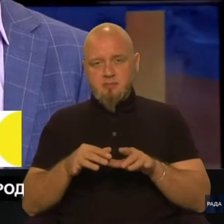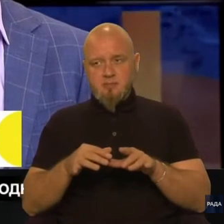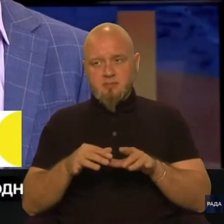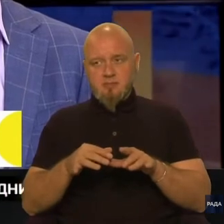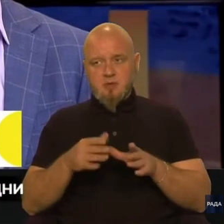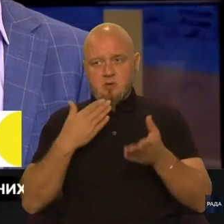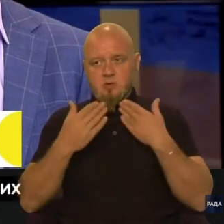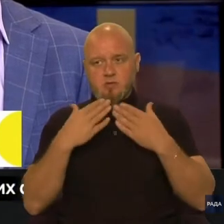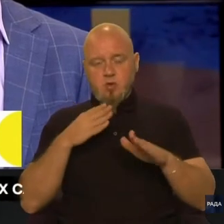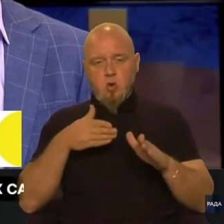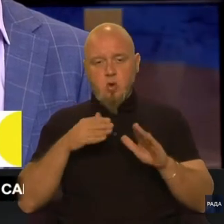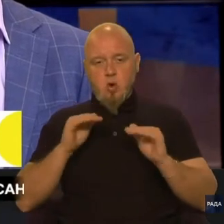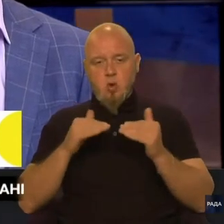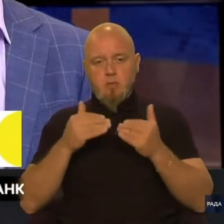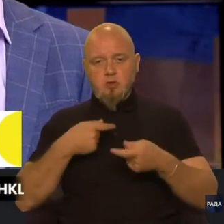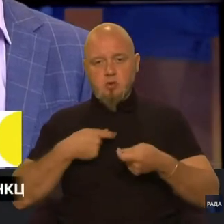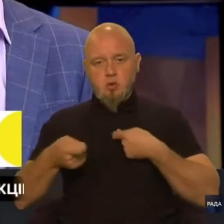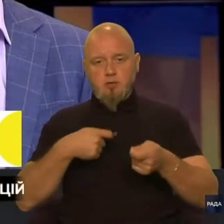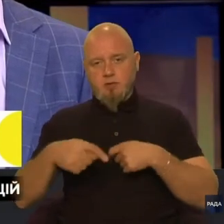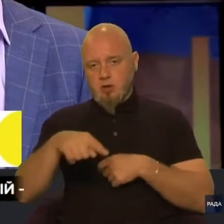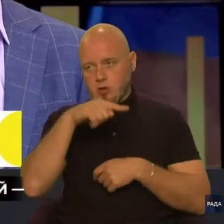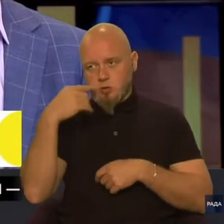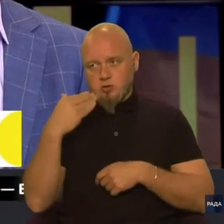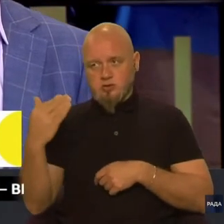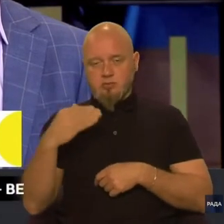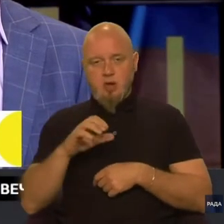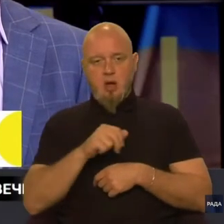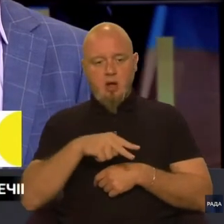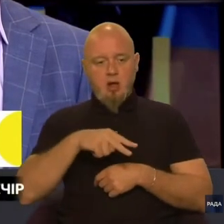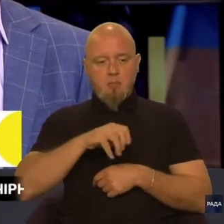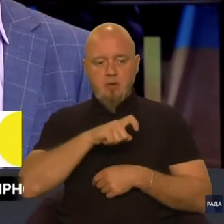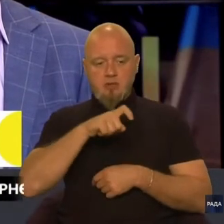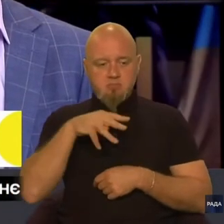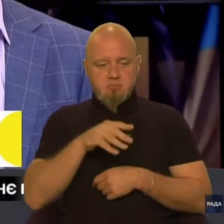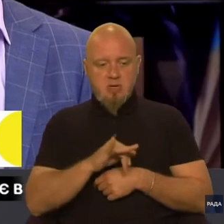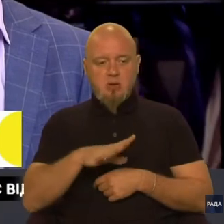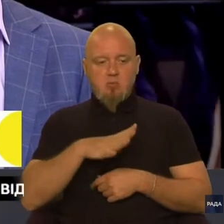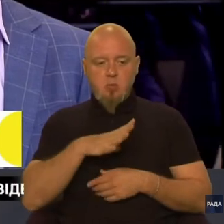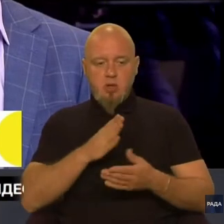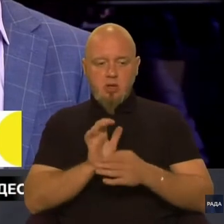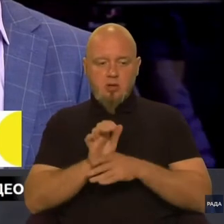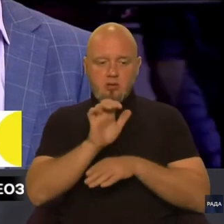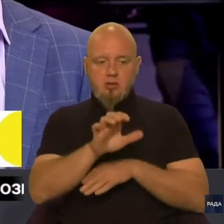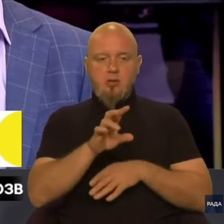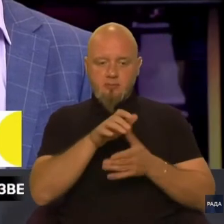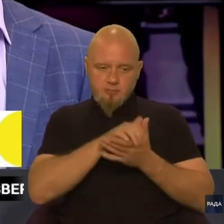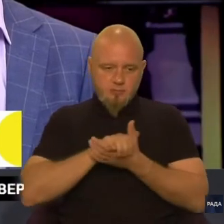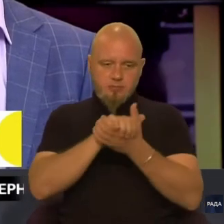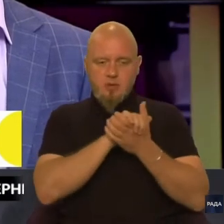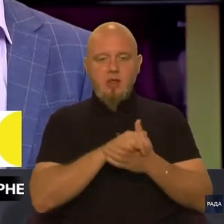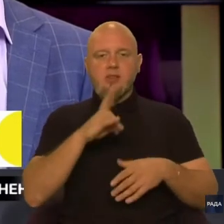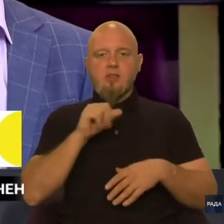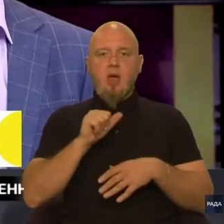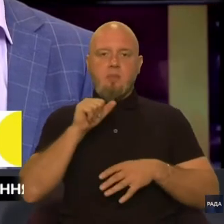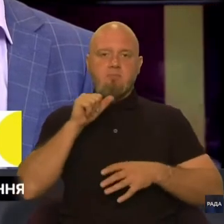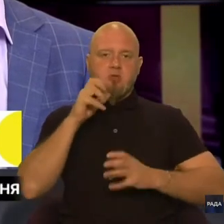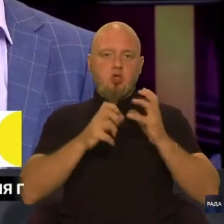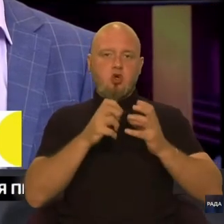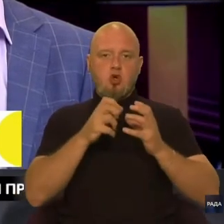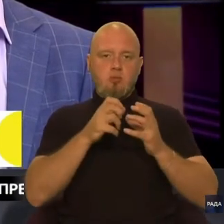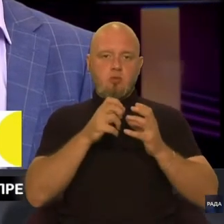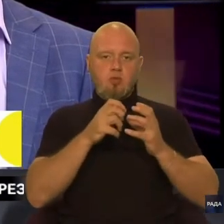стосовно обмеження торгівлі російськими алмазами була скоринована на міжнародному рівні якщо ми згадаємо